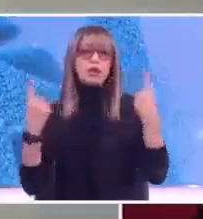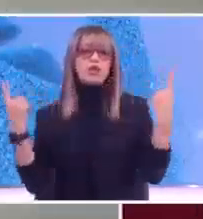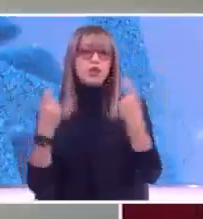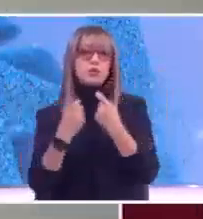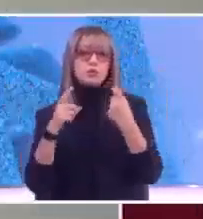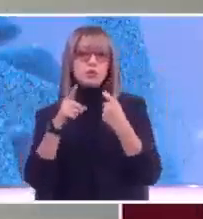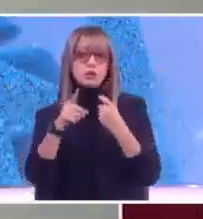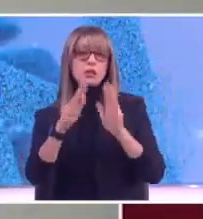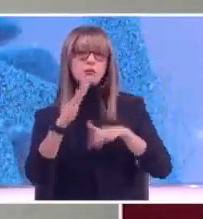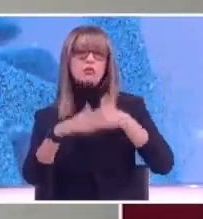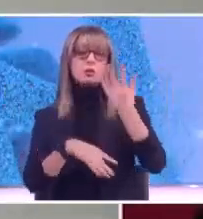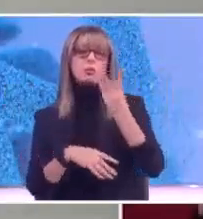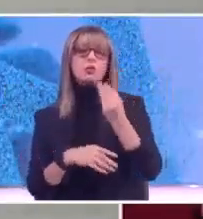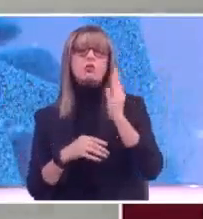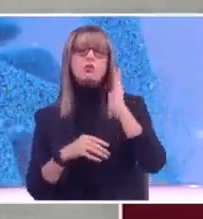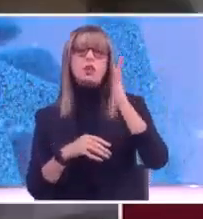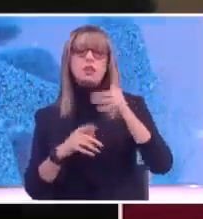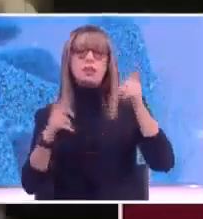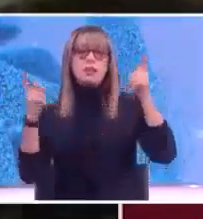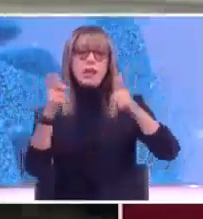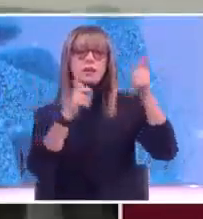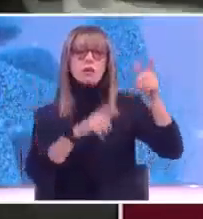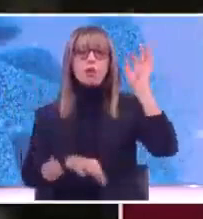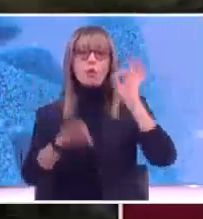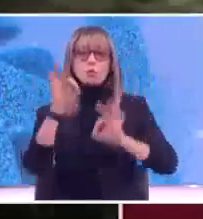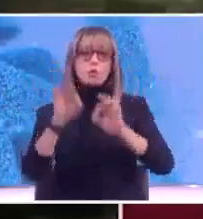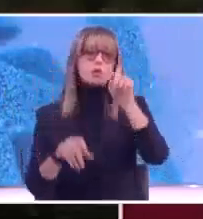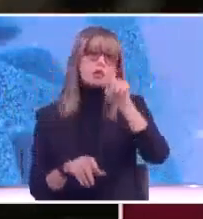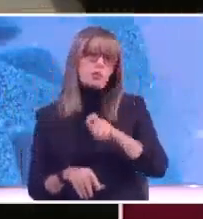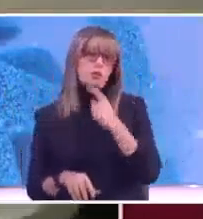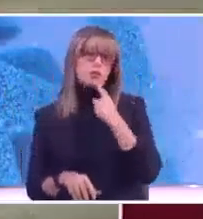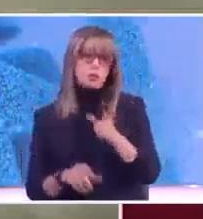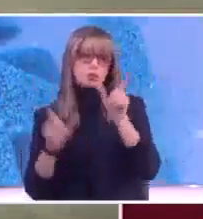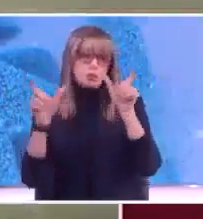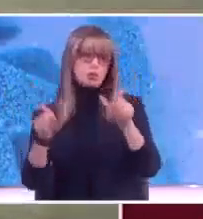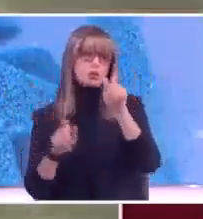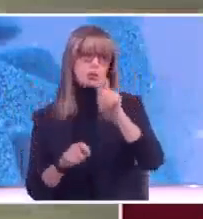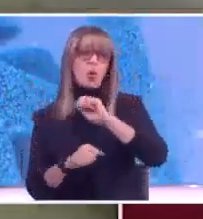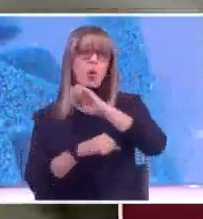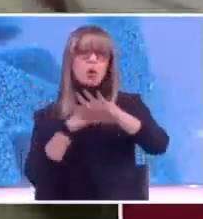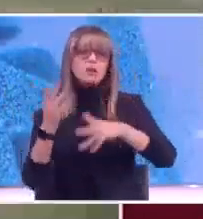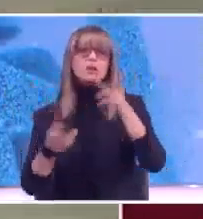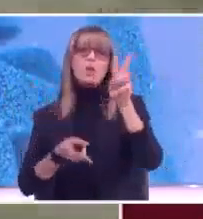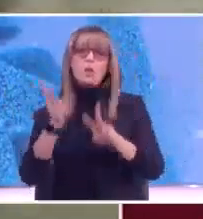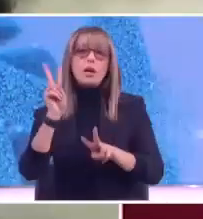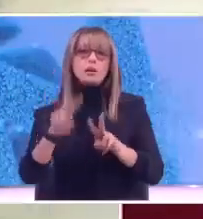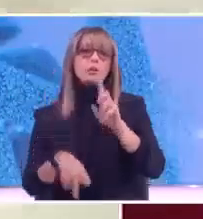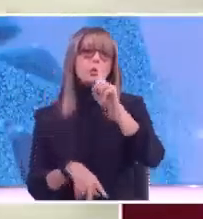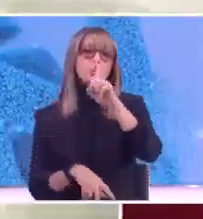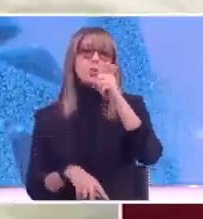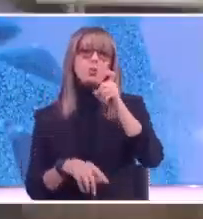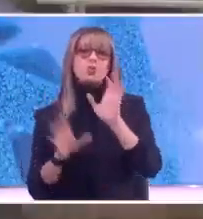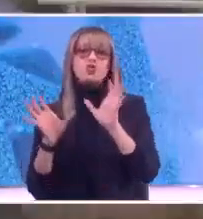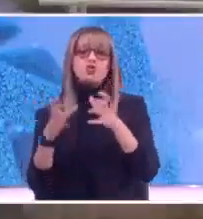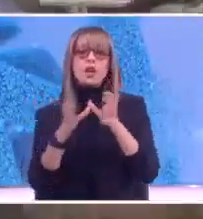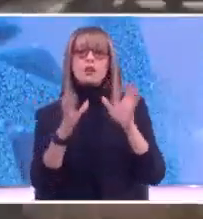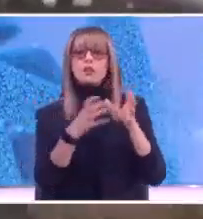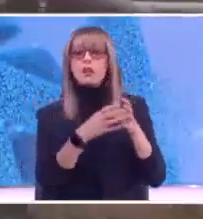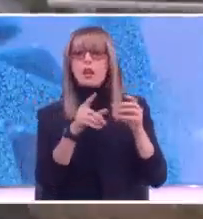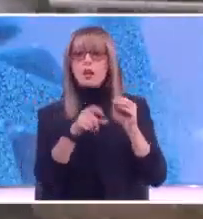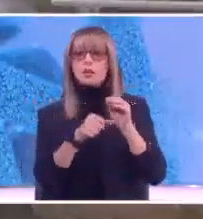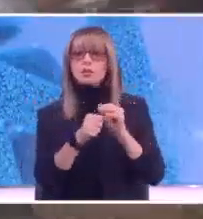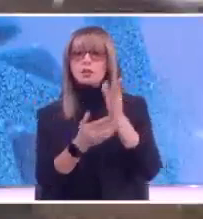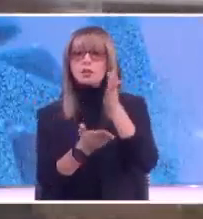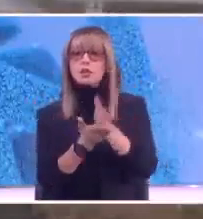Yetkililer çatışmaların ardından birçok kentte kontrolün sağlandığını duyurdu. Olaylarda hayatını kaybeden 19 çete